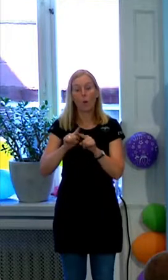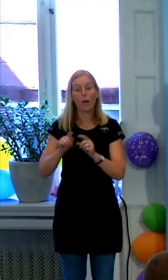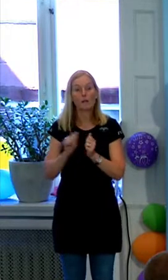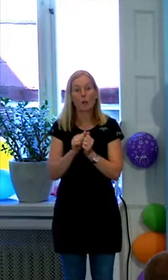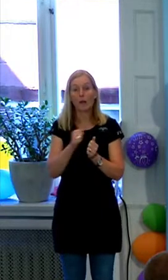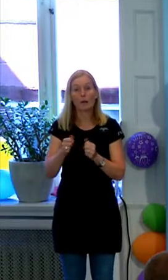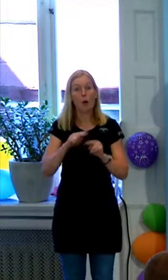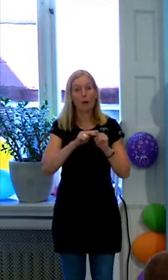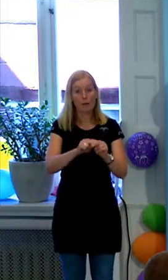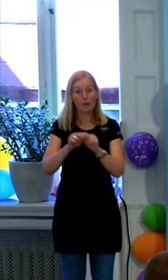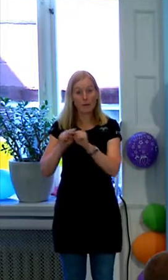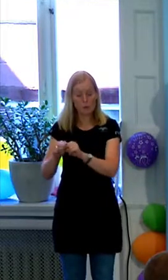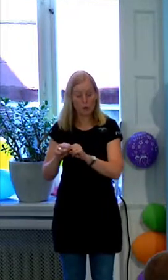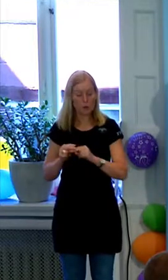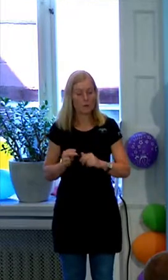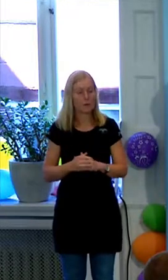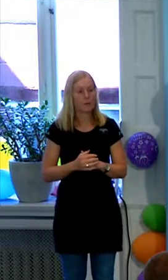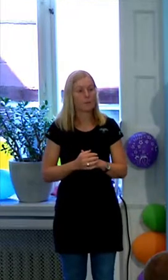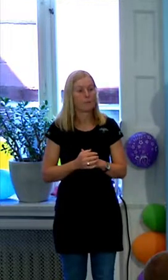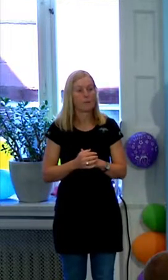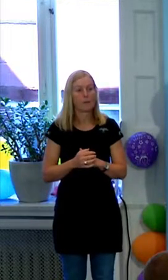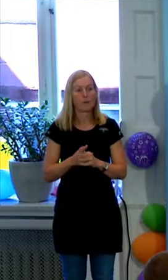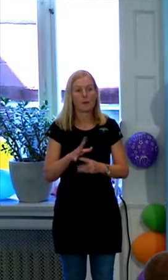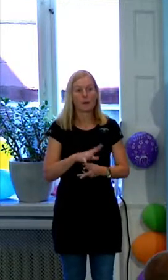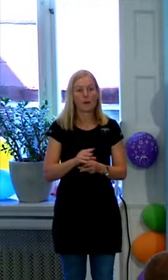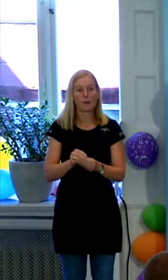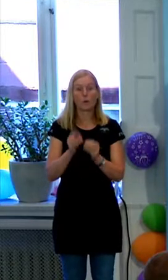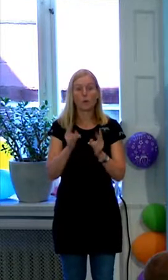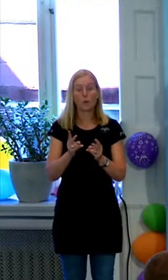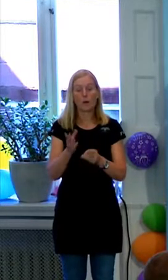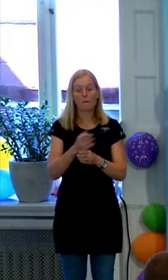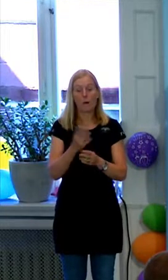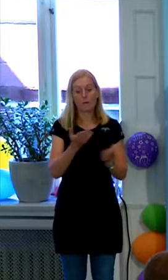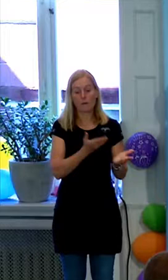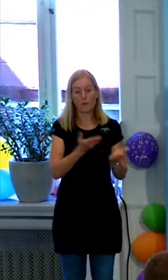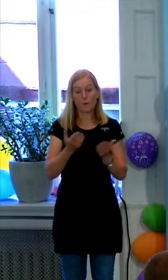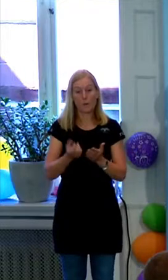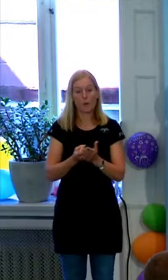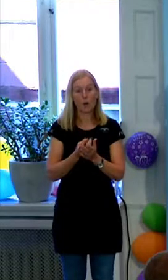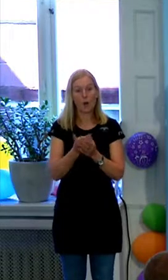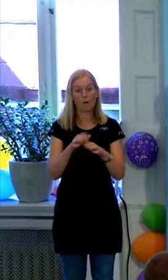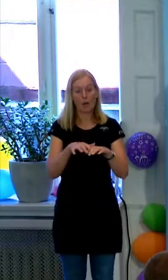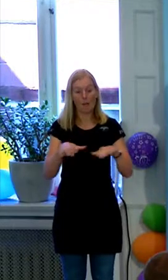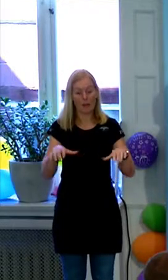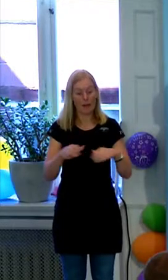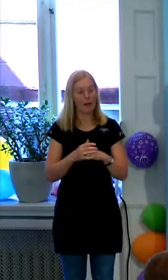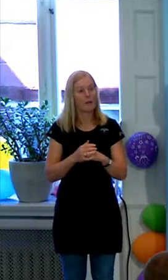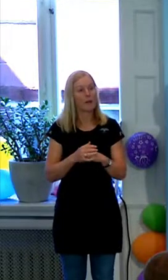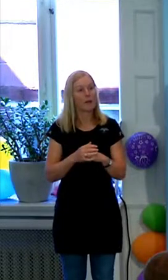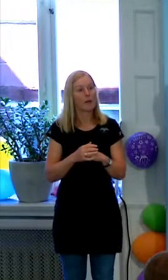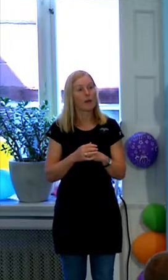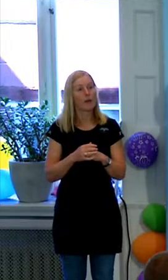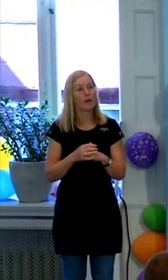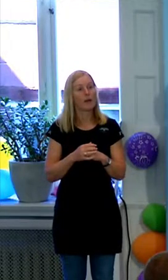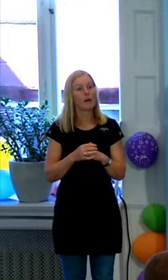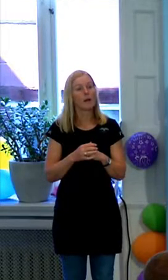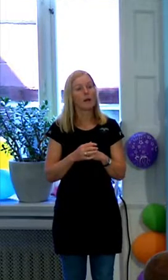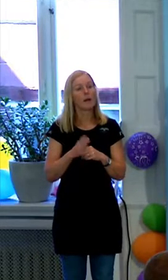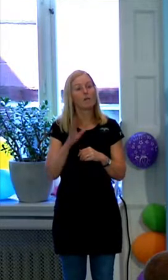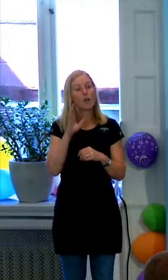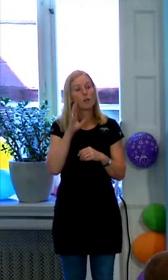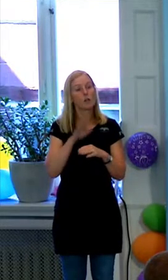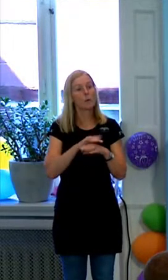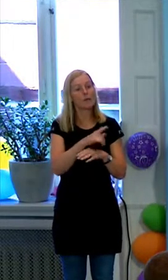bara transporter. Så. Innan vi bjuder upp resten, om ni, vi kan hoppa upp om ni vill, så skulle jag se lite grann vad ni